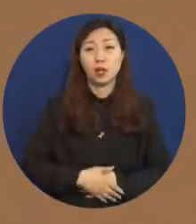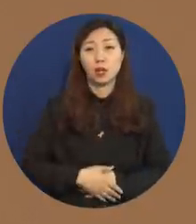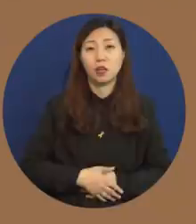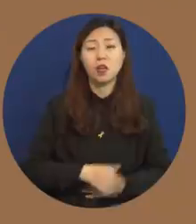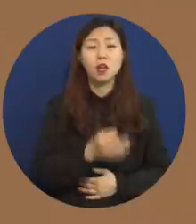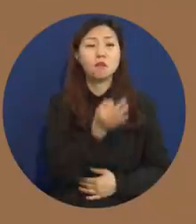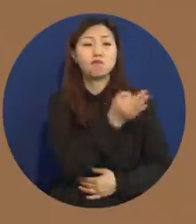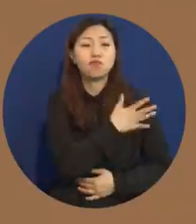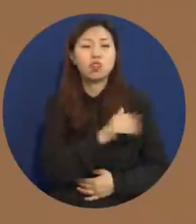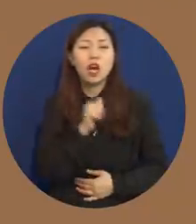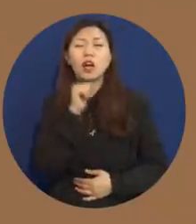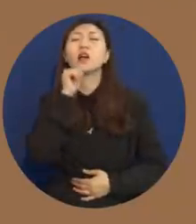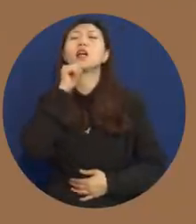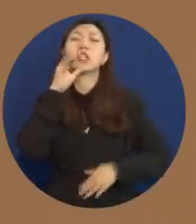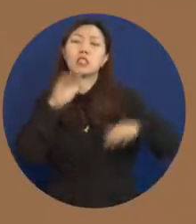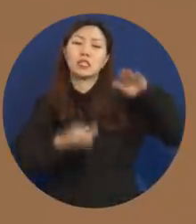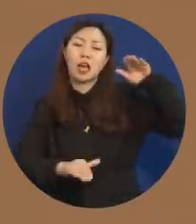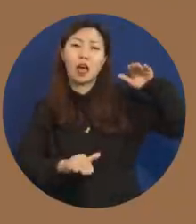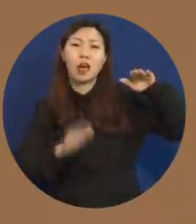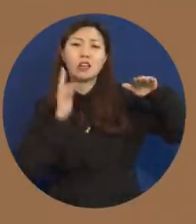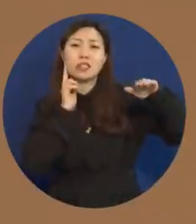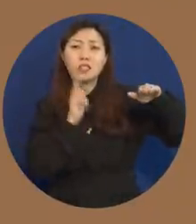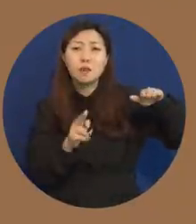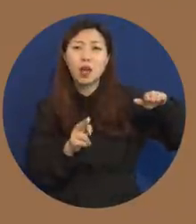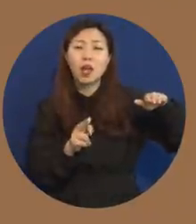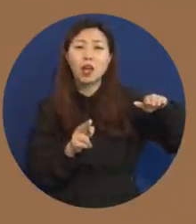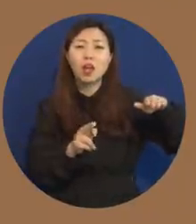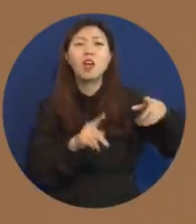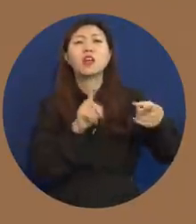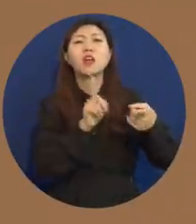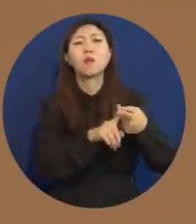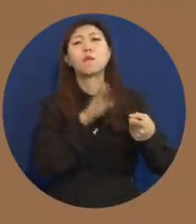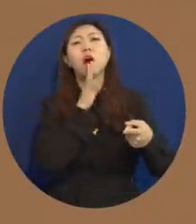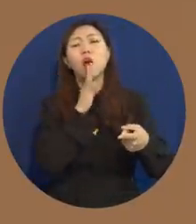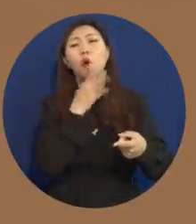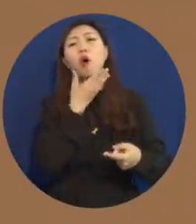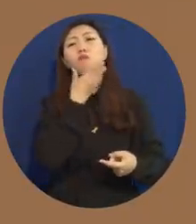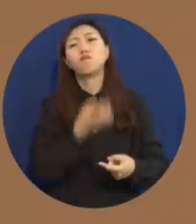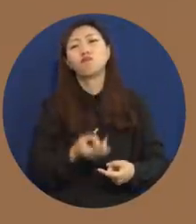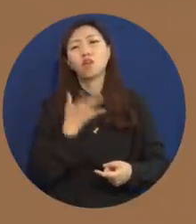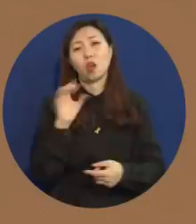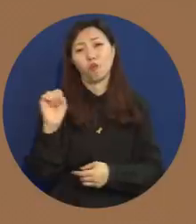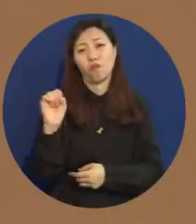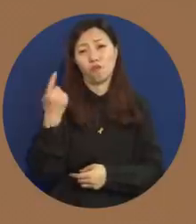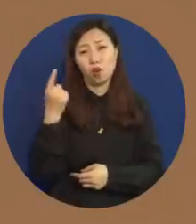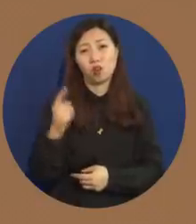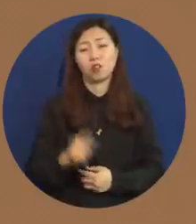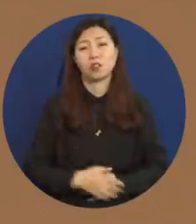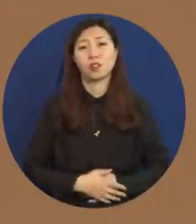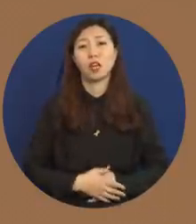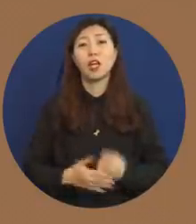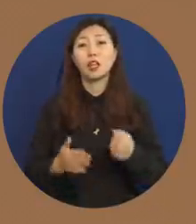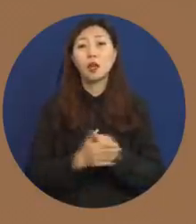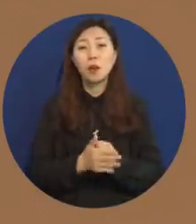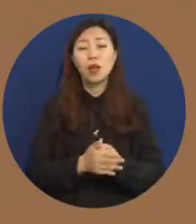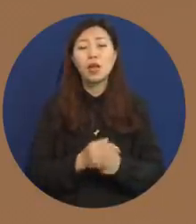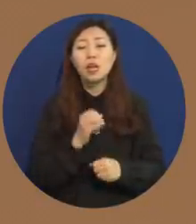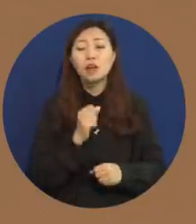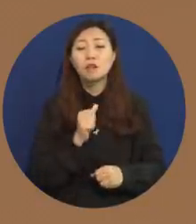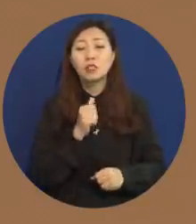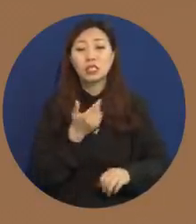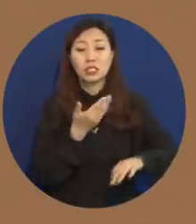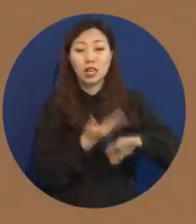빈부격차가 심해요. 그게 우리를 불행하게 한 원인이 돼요. 그래서 이 상대적 빈곤을 좀